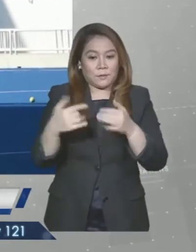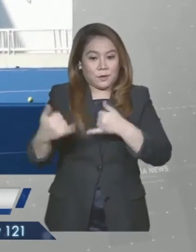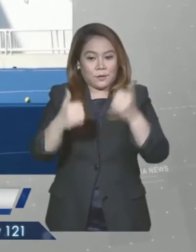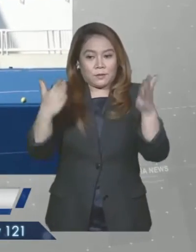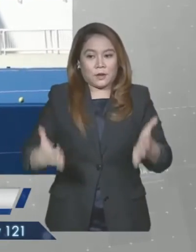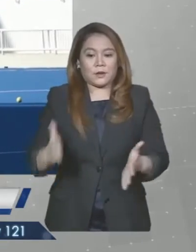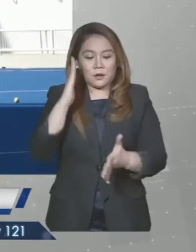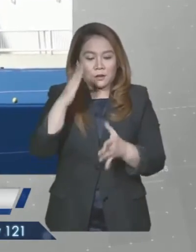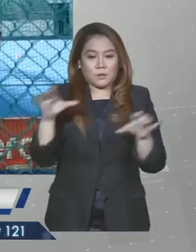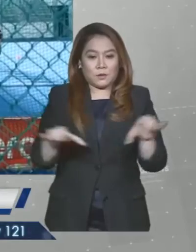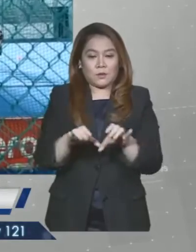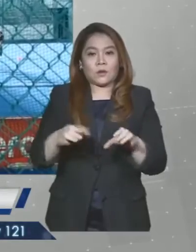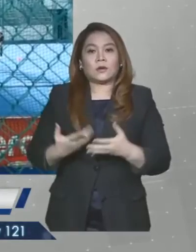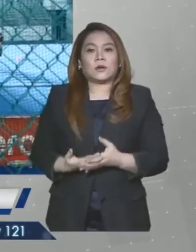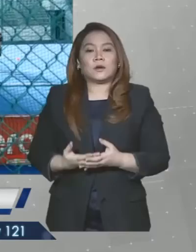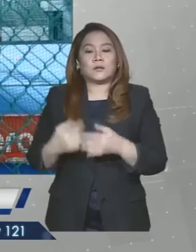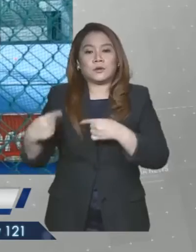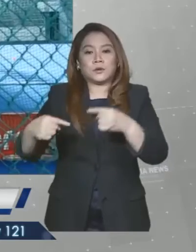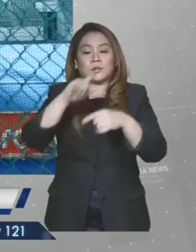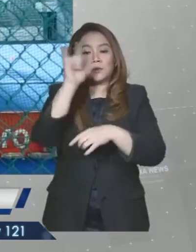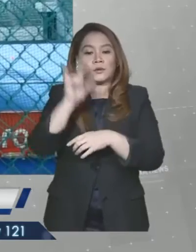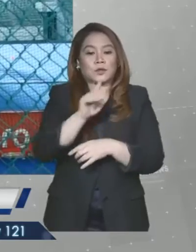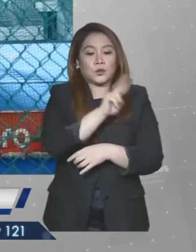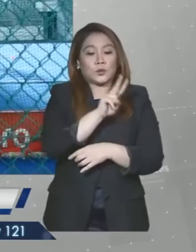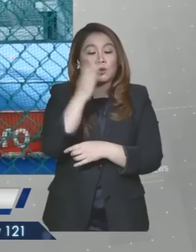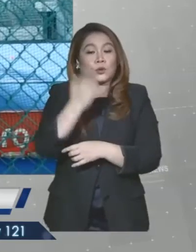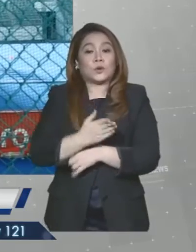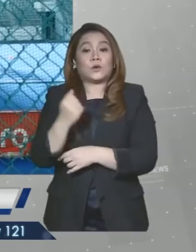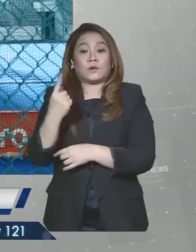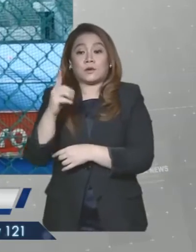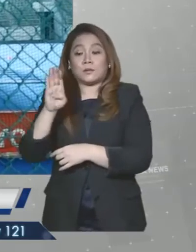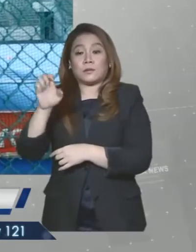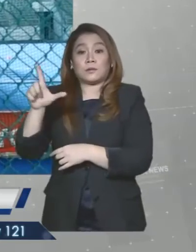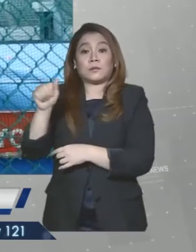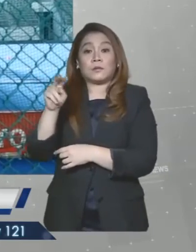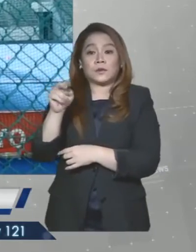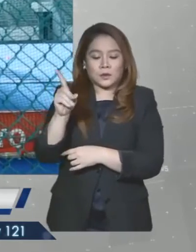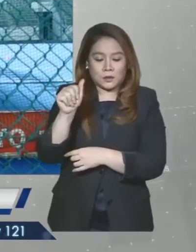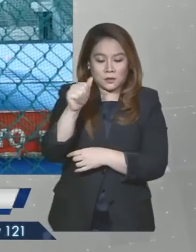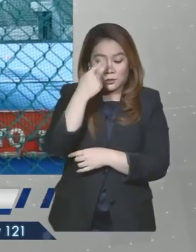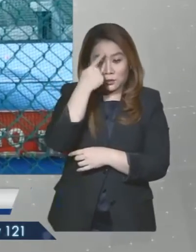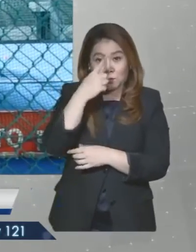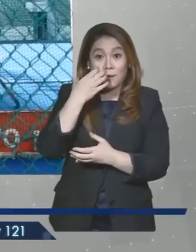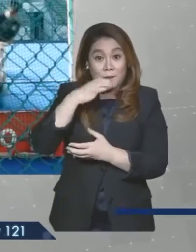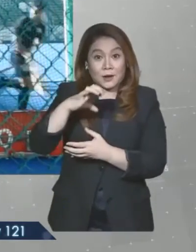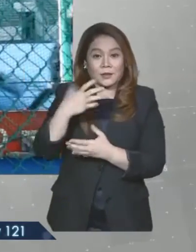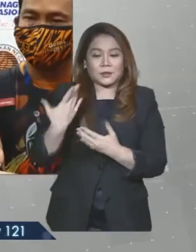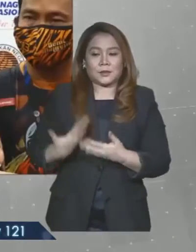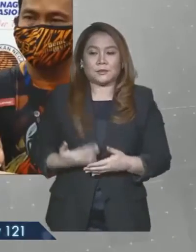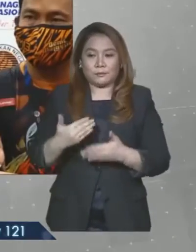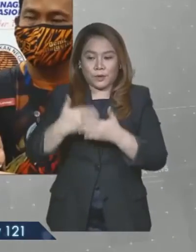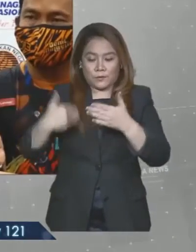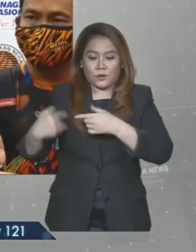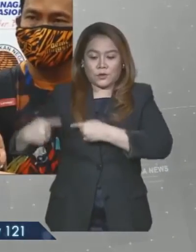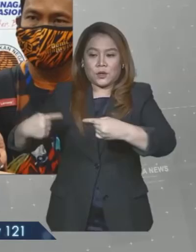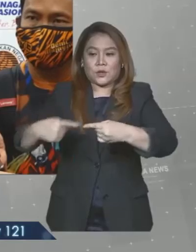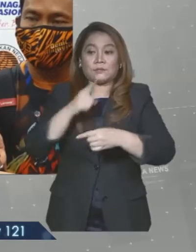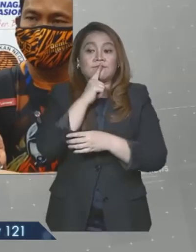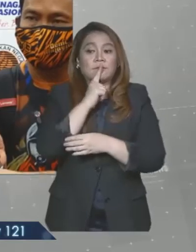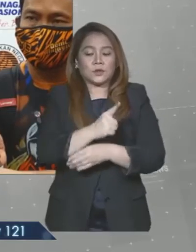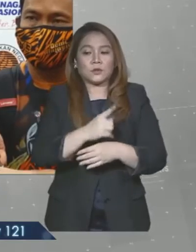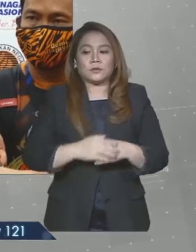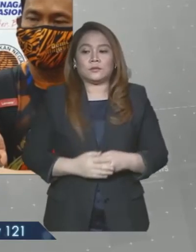perlawanan persahabatan dengan Belanda pada 22 November sebagai pemanas badan sebelum bertanding di kejohanan sebenar. Test match